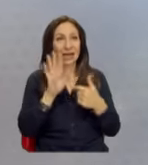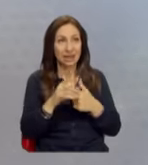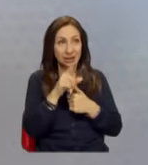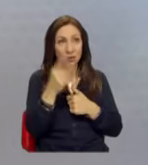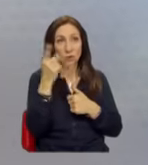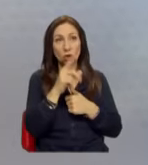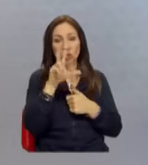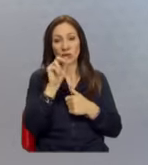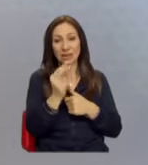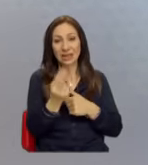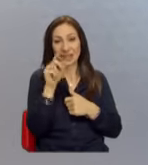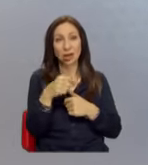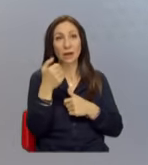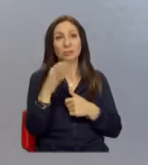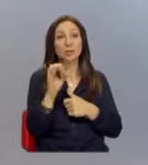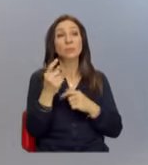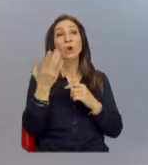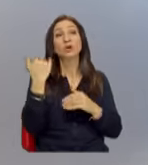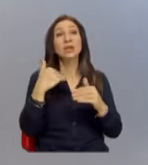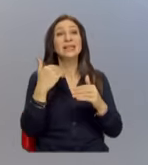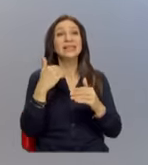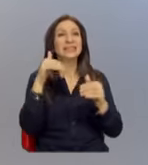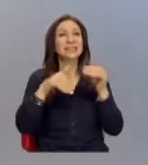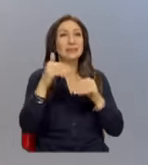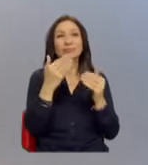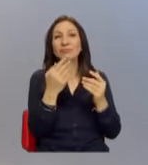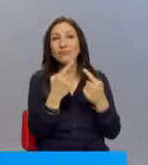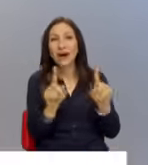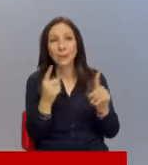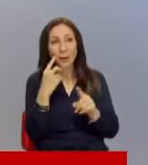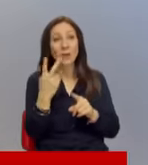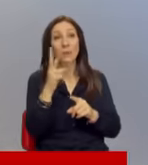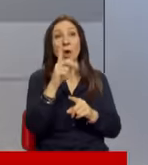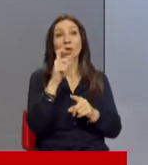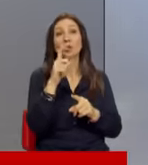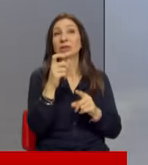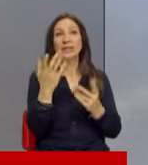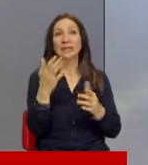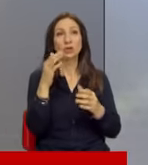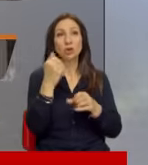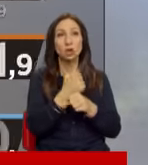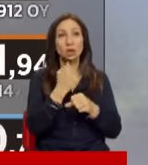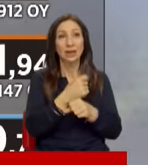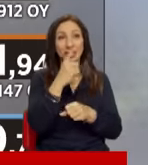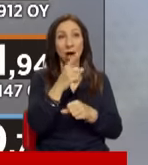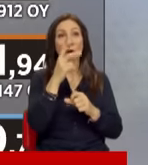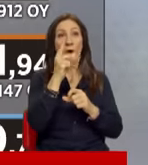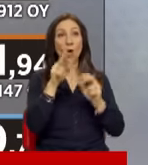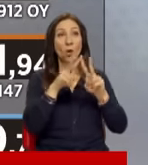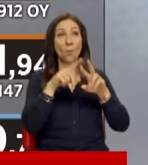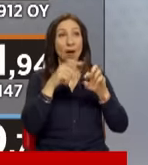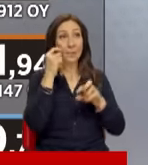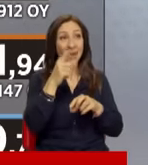adayı %37,60. Bir önceki seçim kıyasına bakalım. 2019'da neydi Zonguldak'ta durum? Ömer Selim